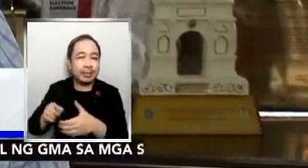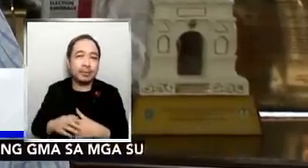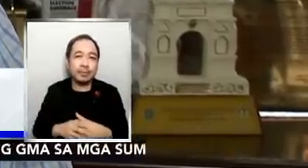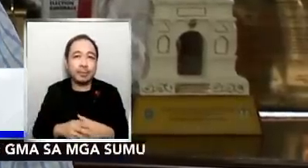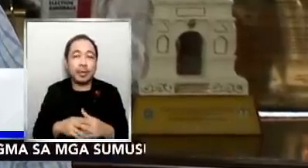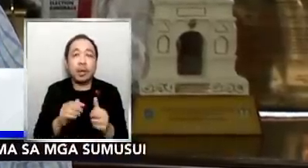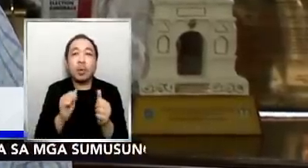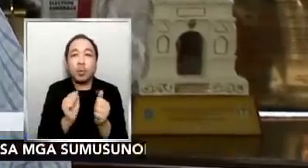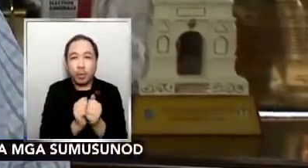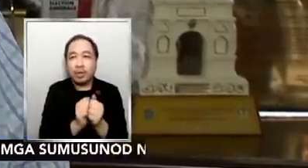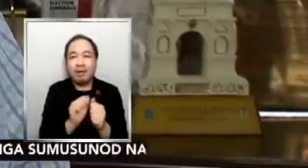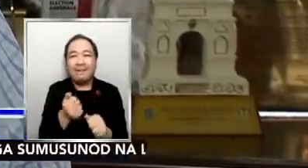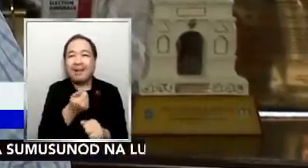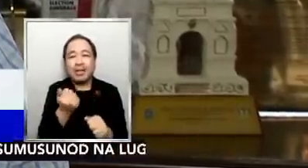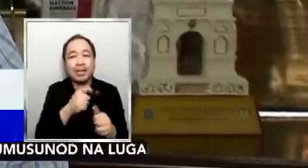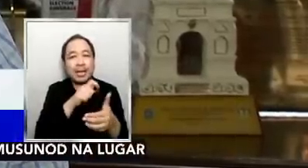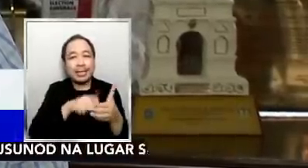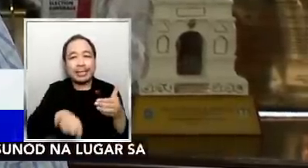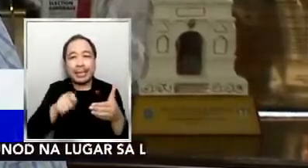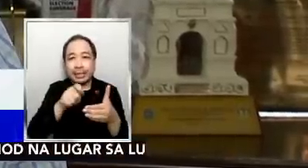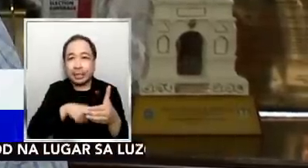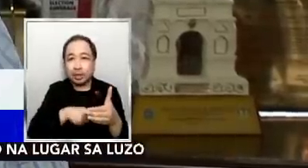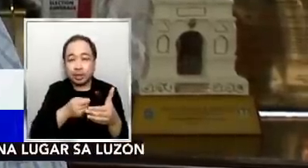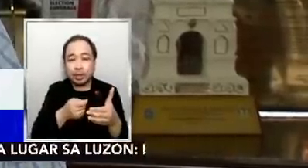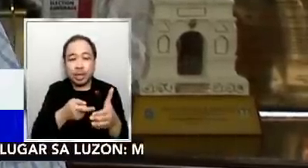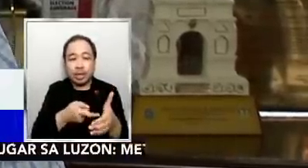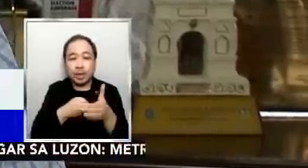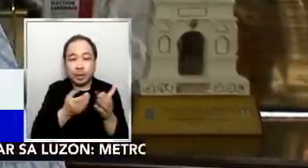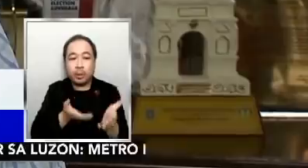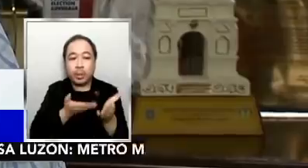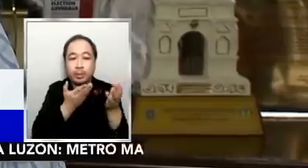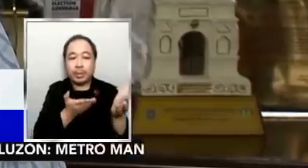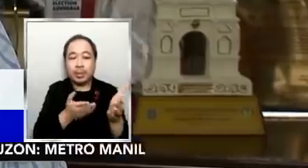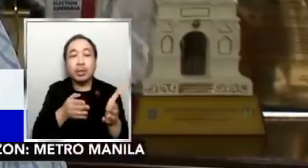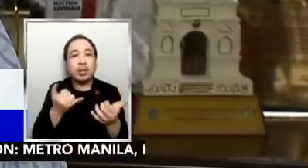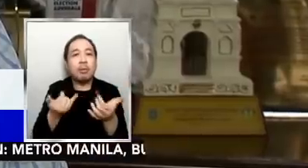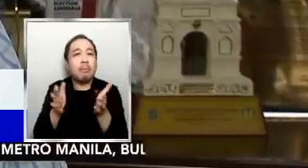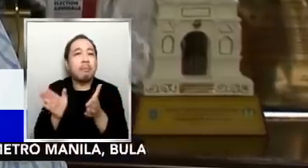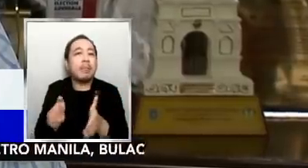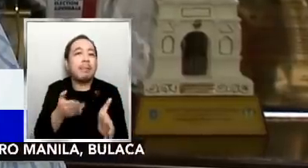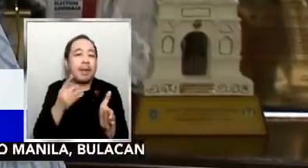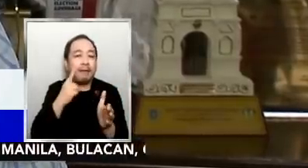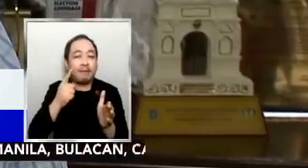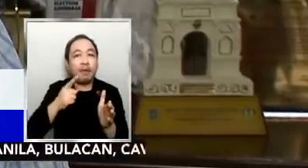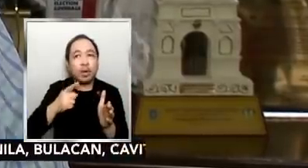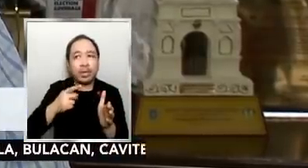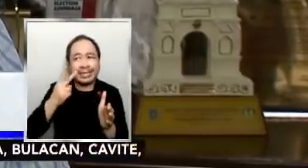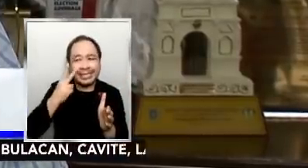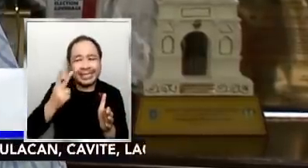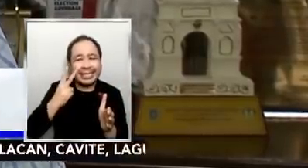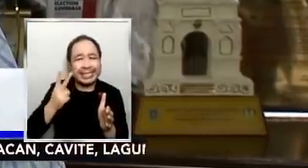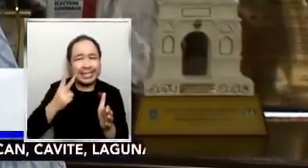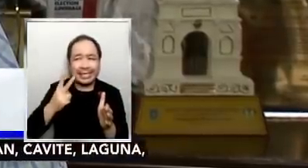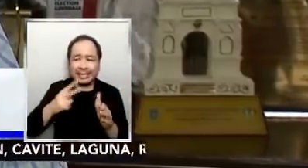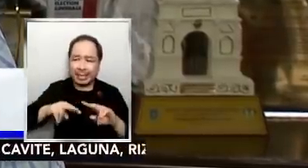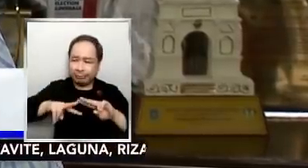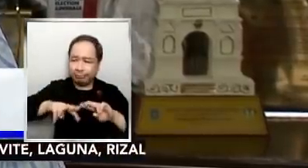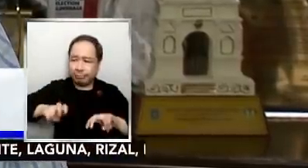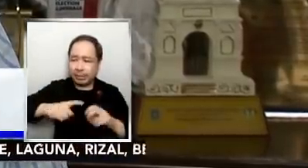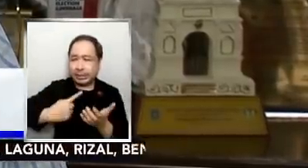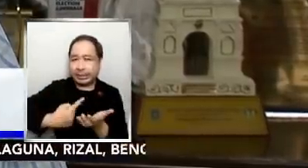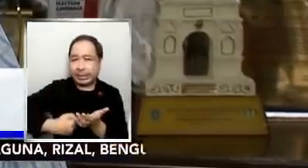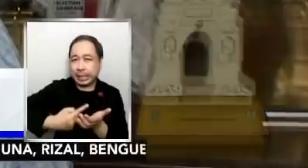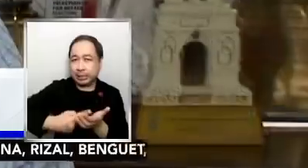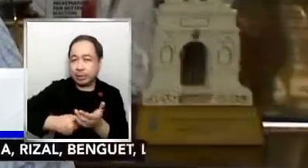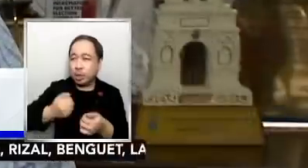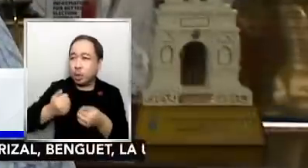natin, hinahanda yan for raffle. Magkakaroon tayo ng raffle para madetermina natin kung aling division ang mag-handle